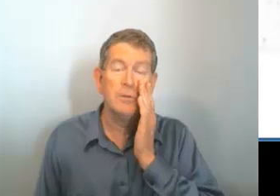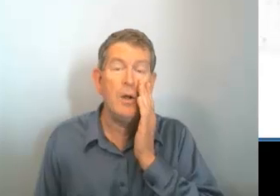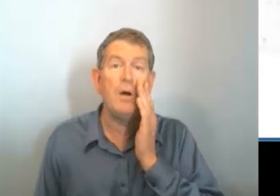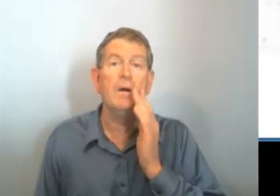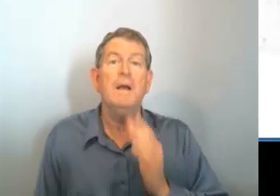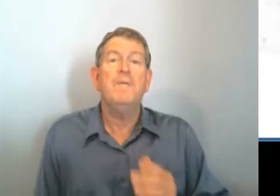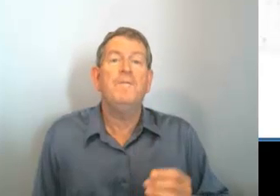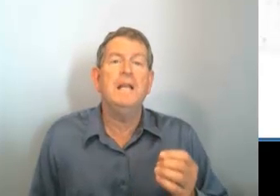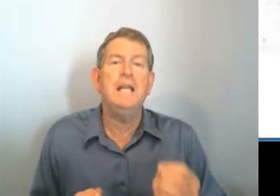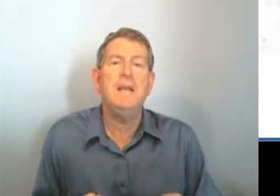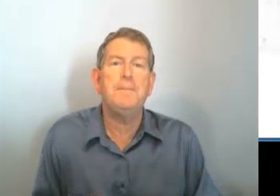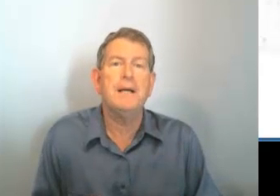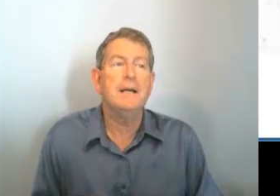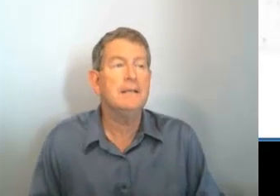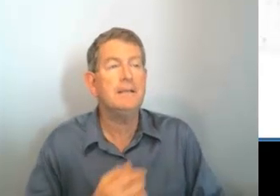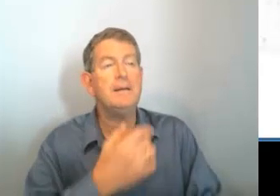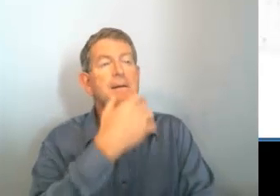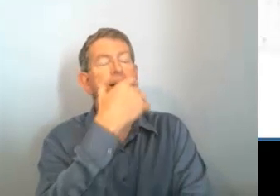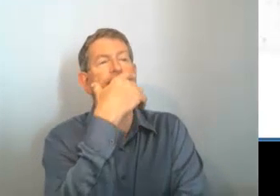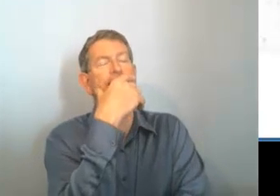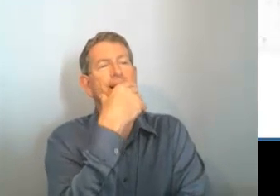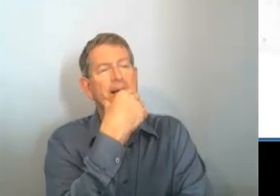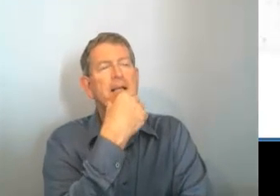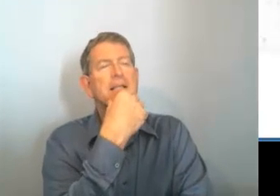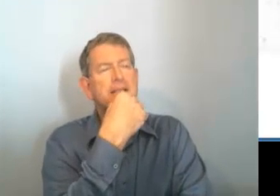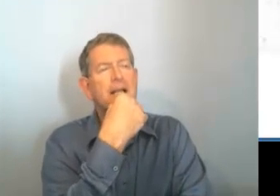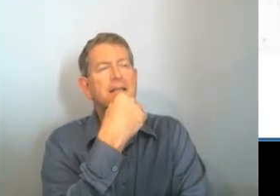triste? Non, Philippe